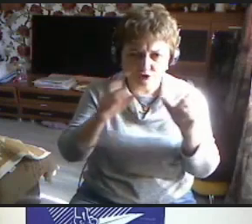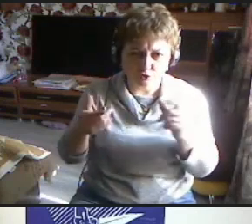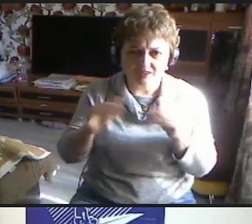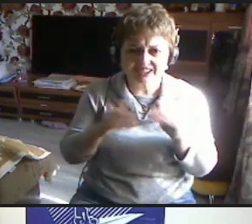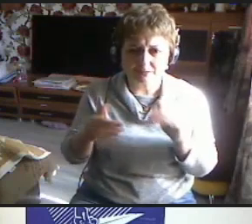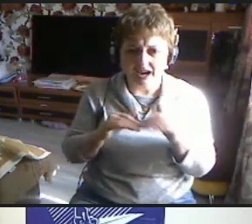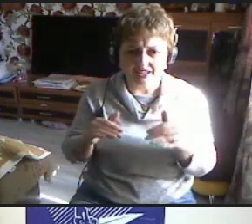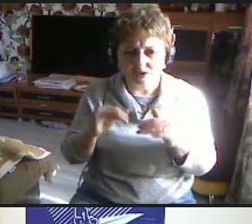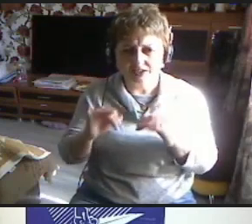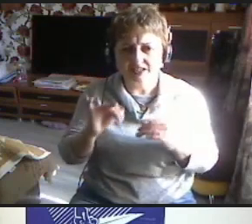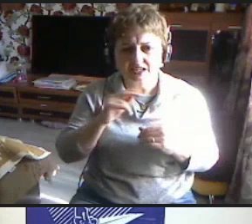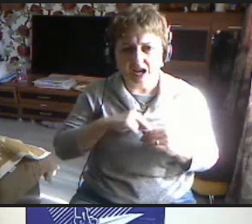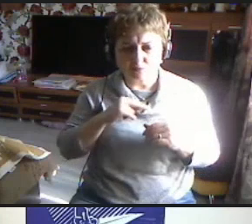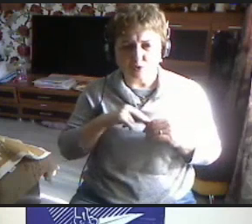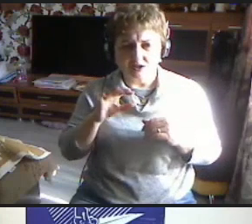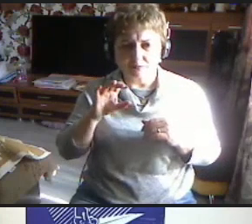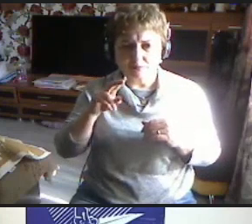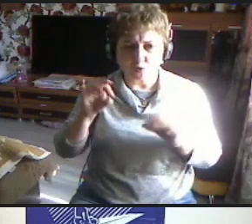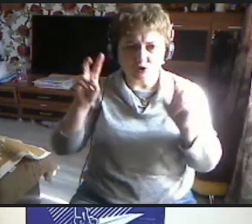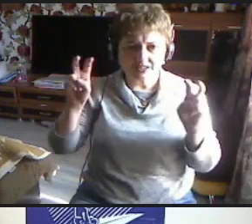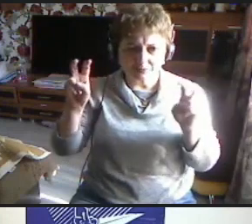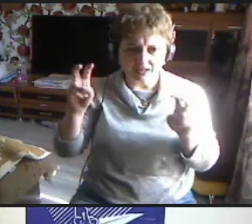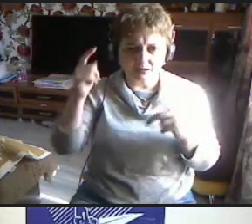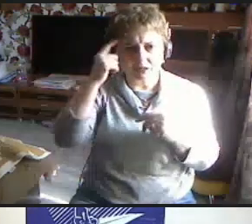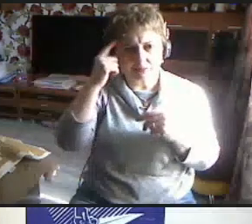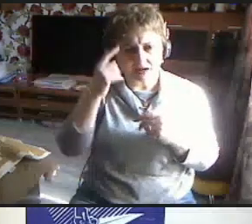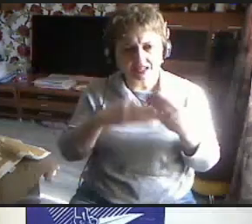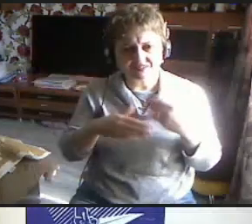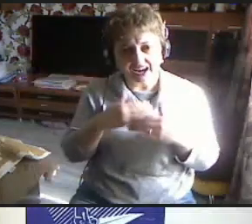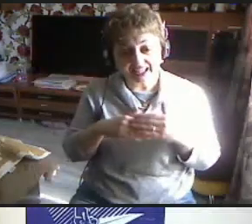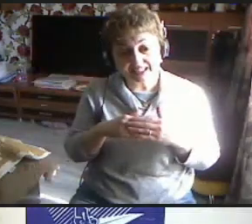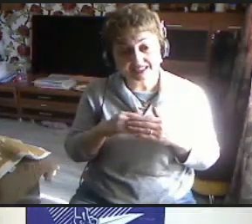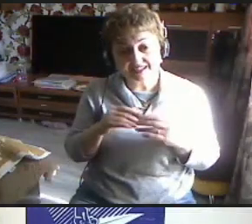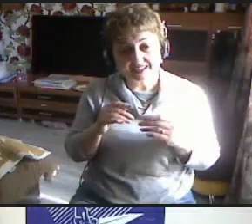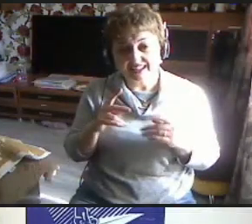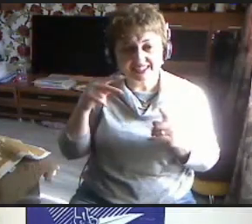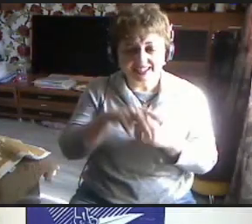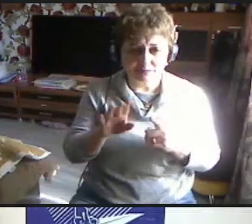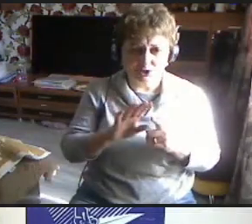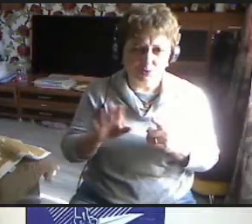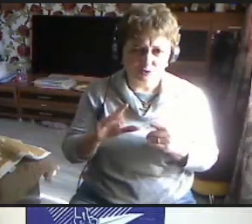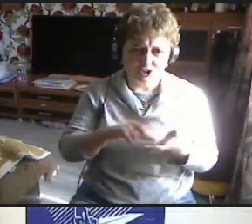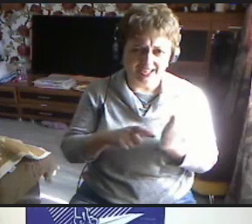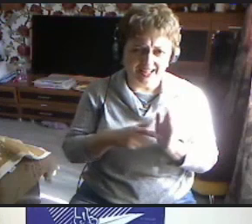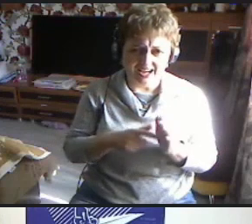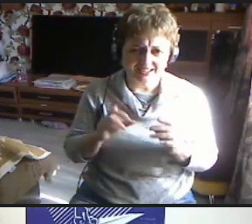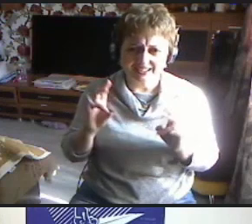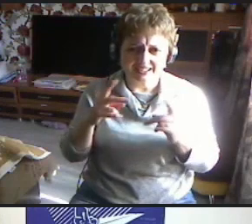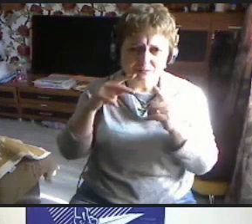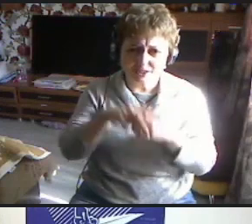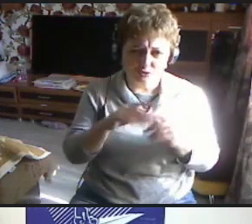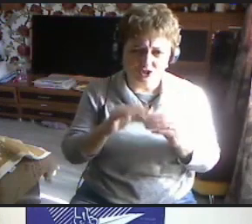по вот тематике, понимания инвалидности, не перегружайте классы, не перегружайте детей. Вы всегда